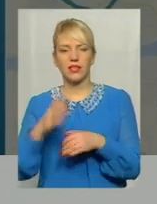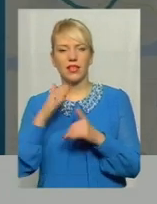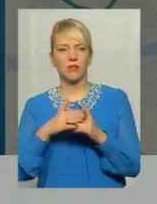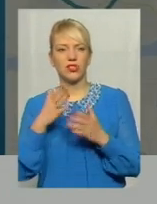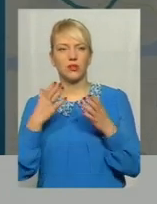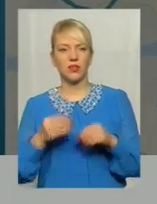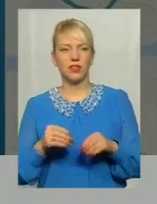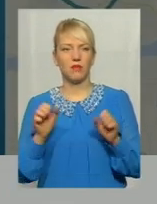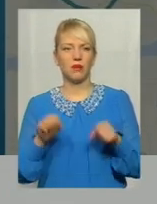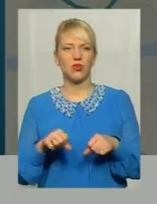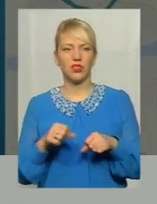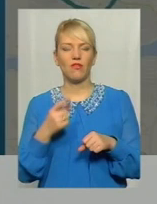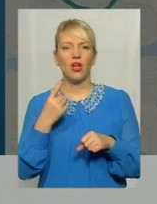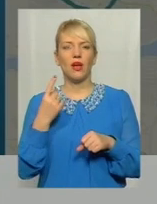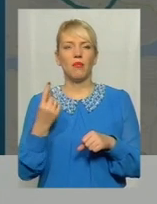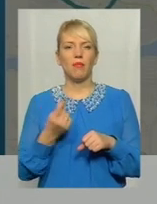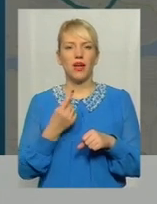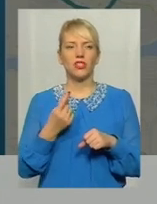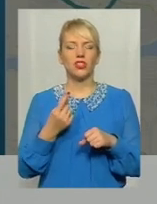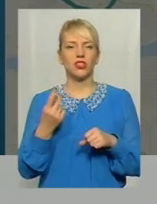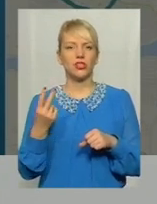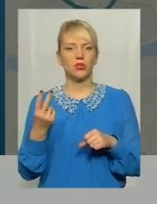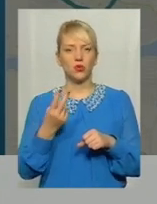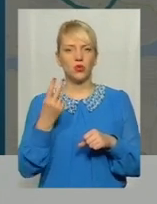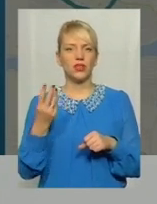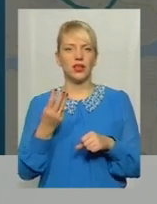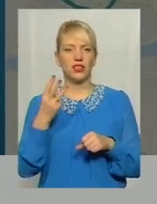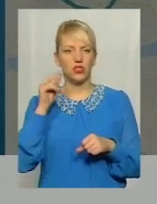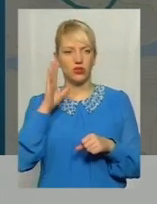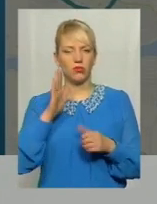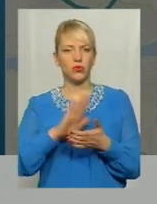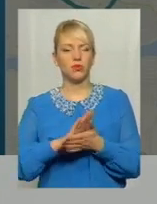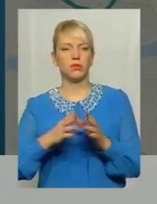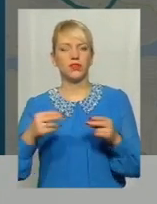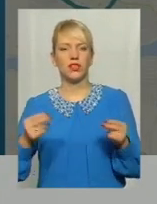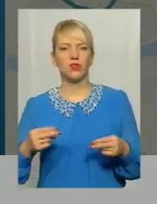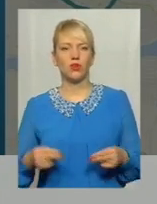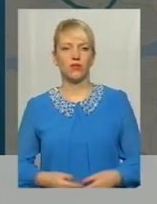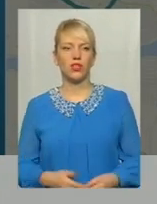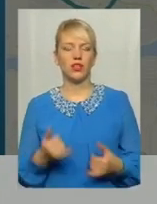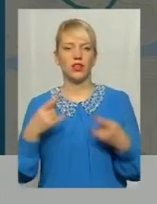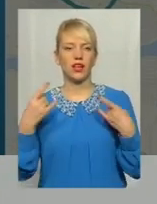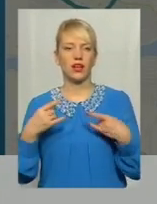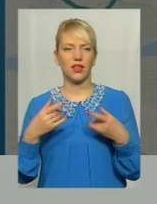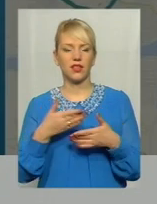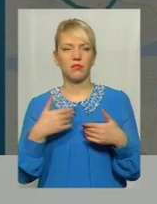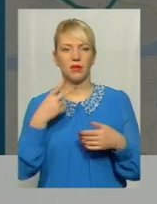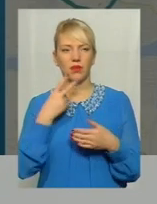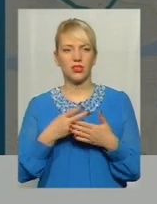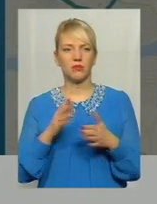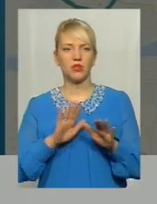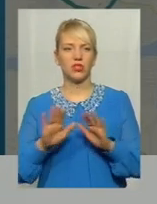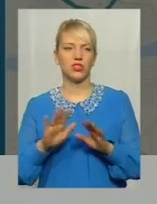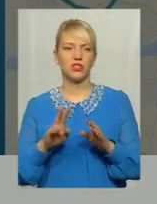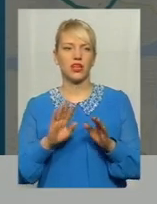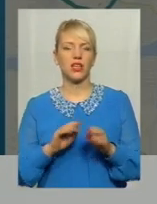навіть перших числах, друге, третє число, вже будуть підписані договори. Зараз ми на екрані бачимо, режисери вивели